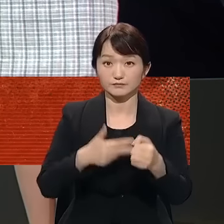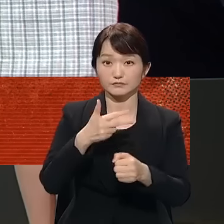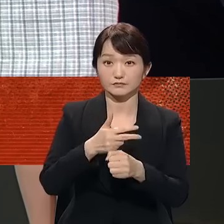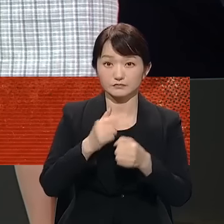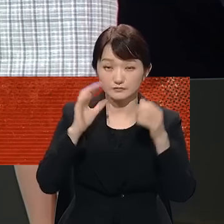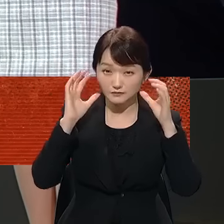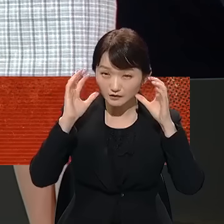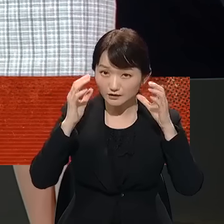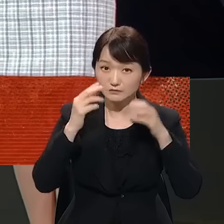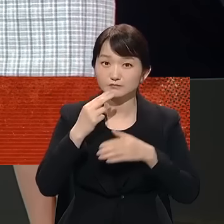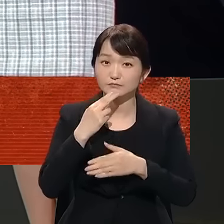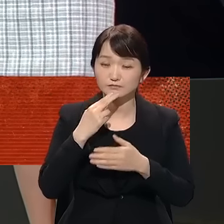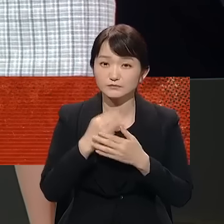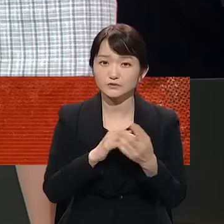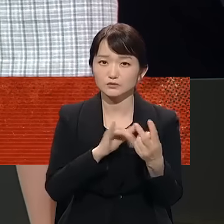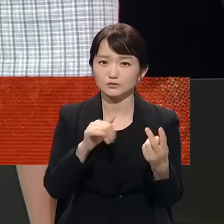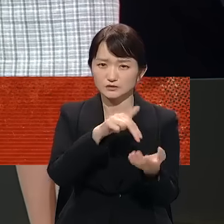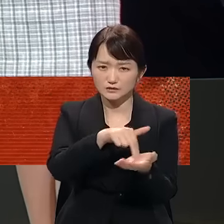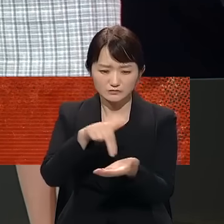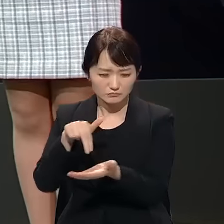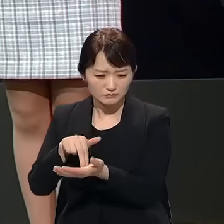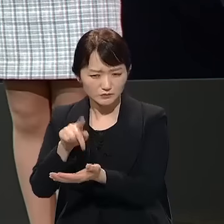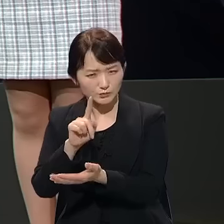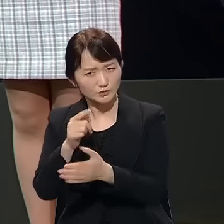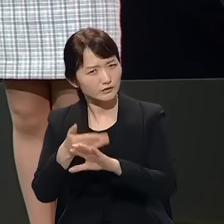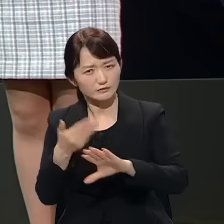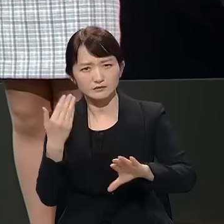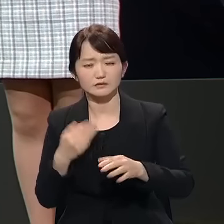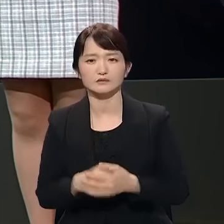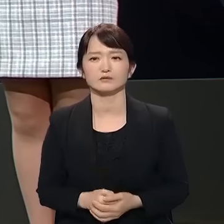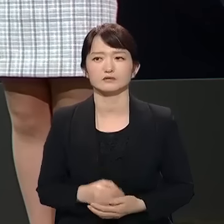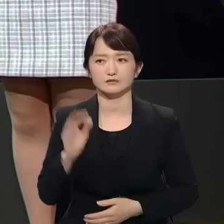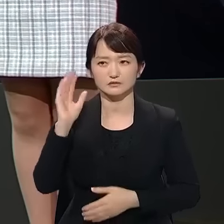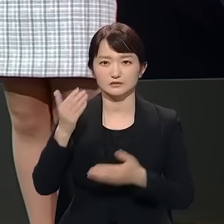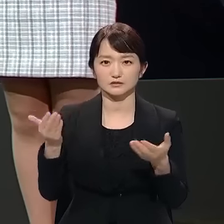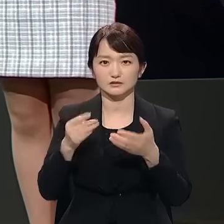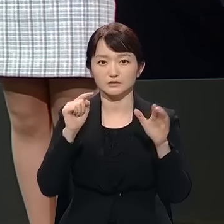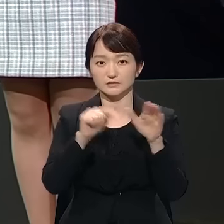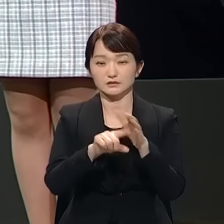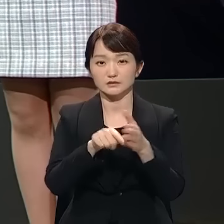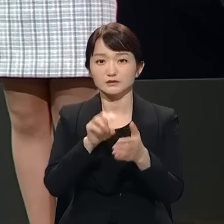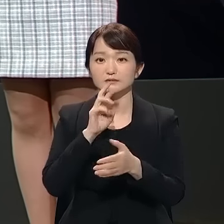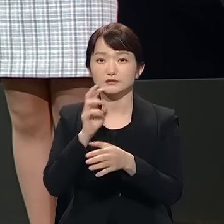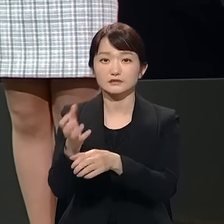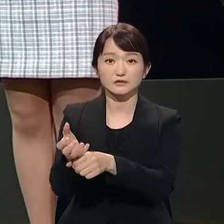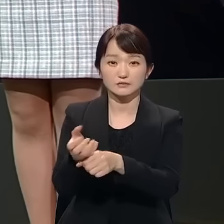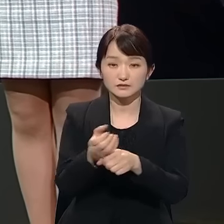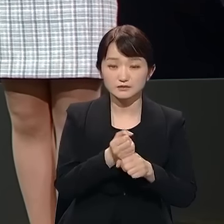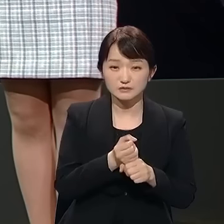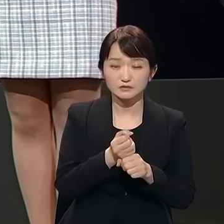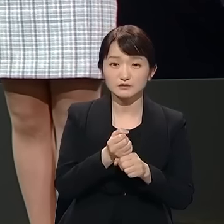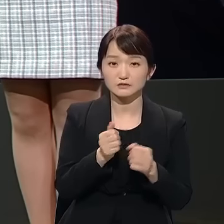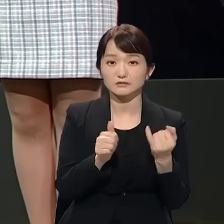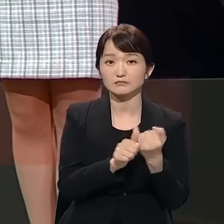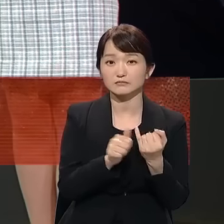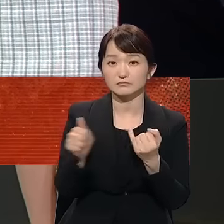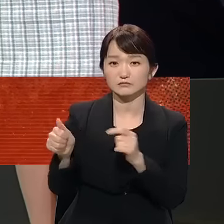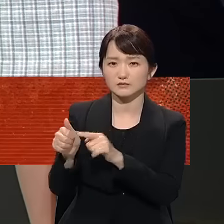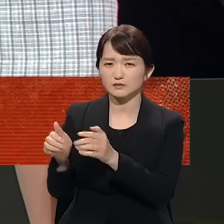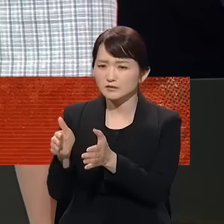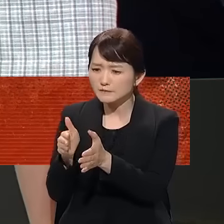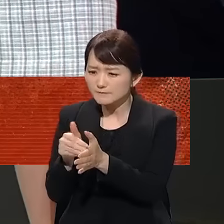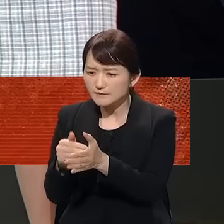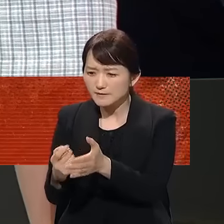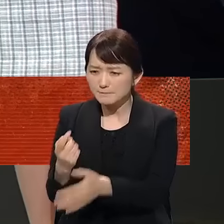없지만 두 사람의 기류가 심상치 않은데요 최근 출근 시간이 30분 정도 앞당겨진 남편의